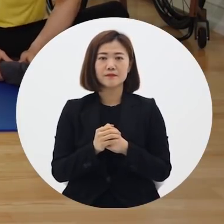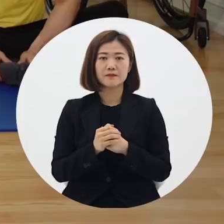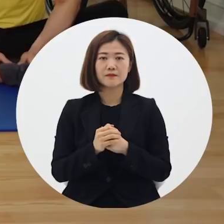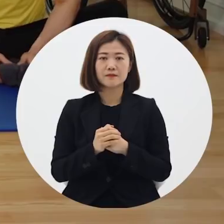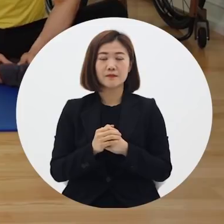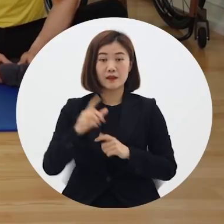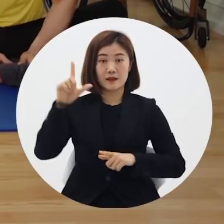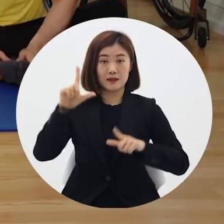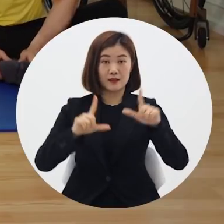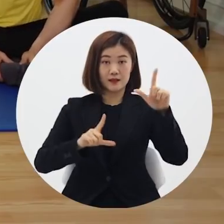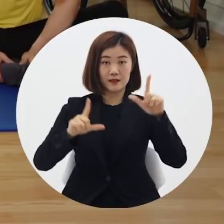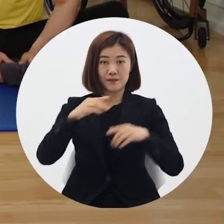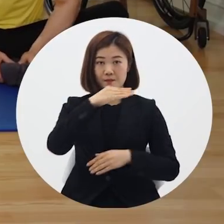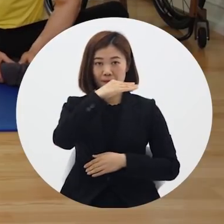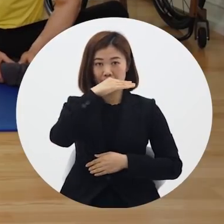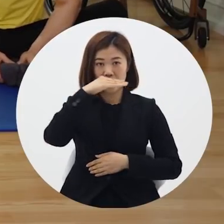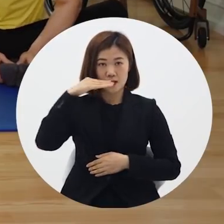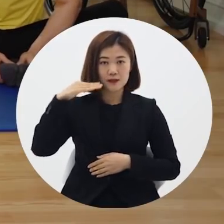자세를 잡아주시고